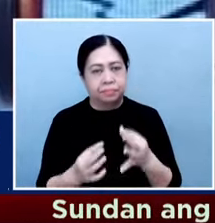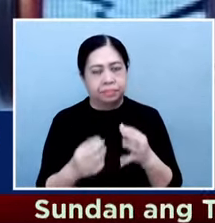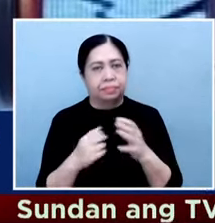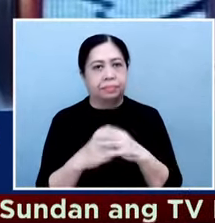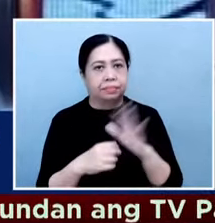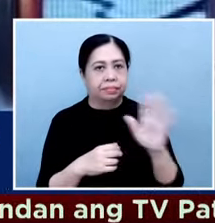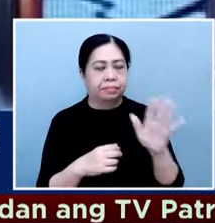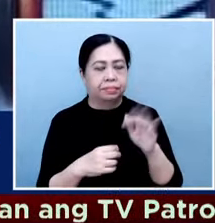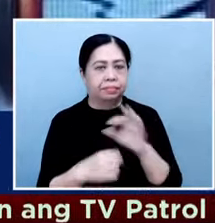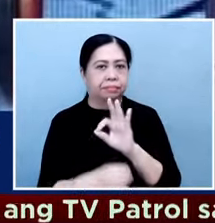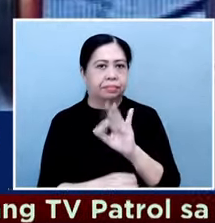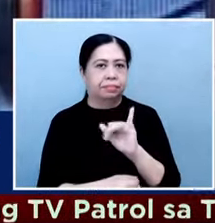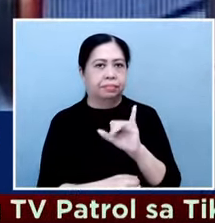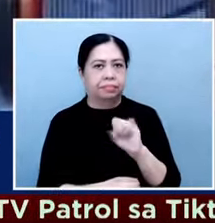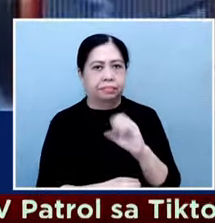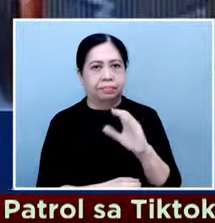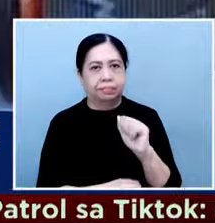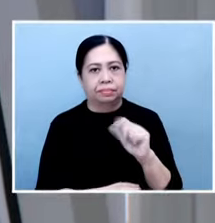ng piskalya.